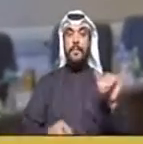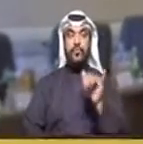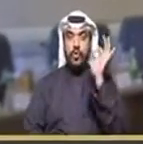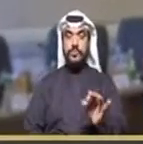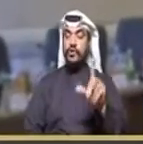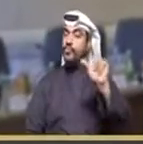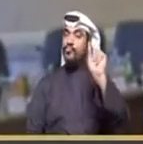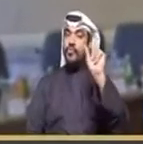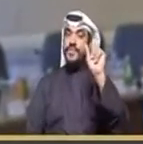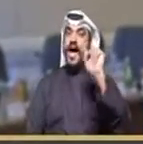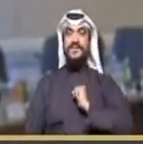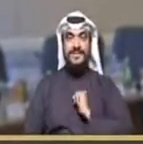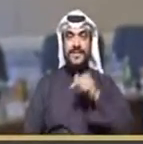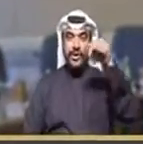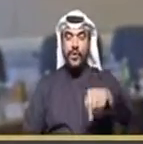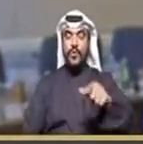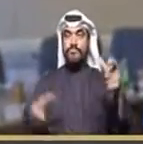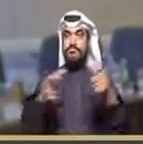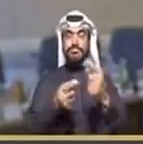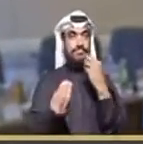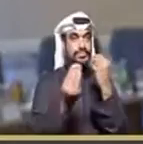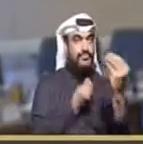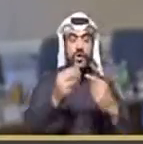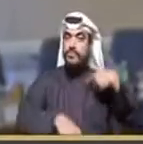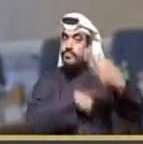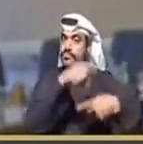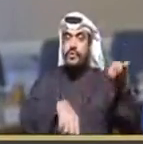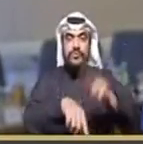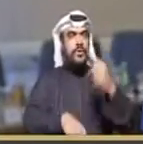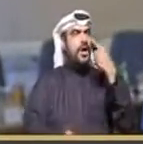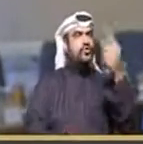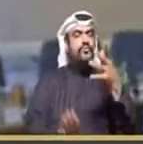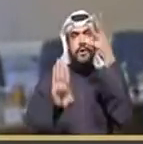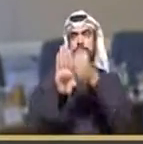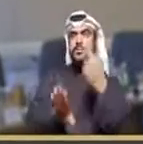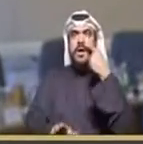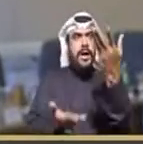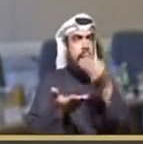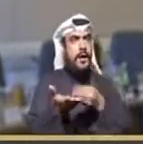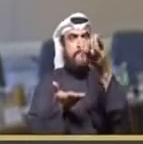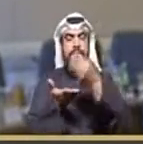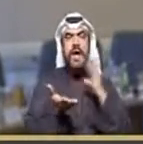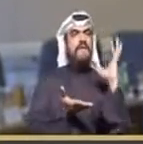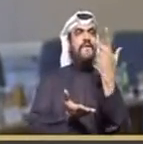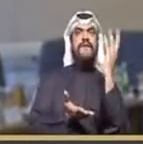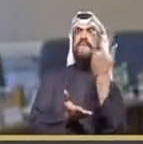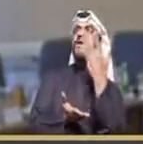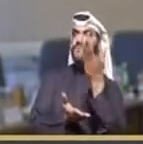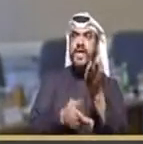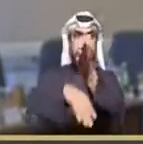حقيقة المميزة اللي تتابع تنفيذ تعهدات الدول التي قامت